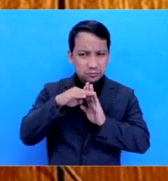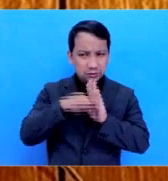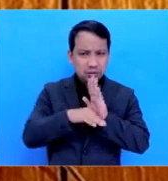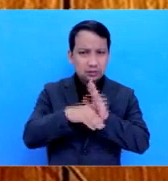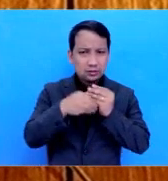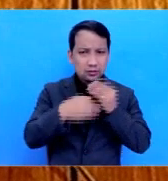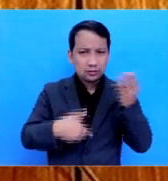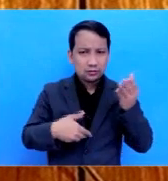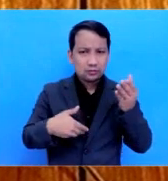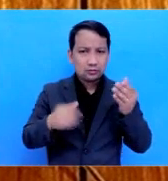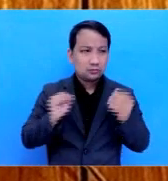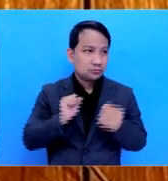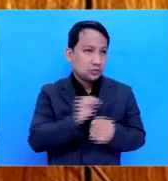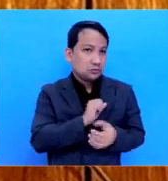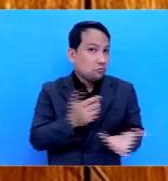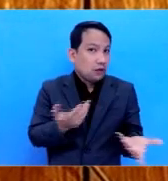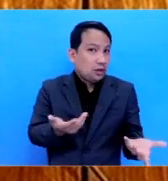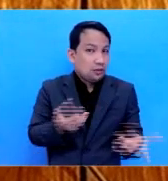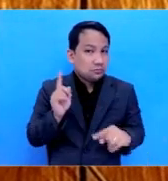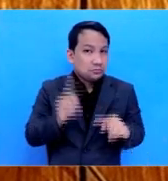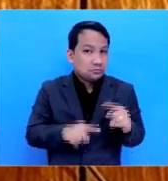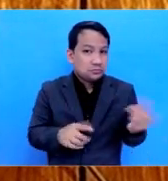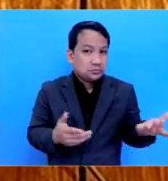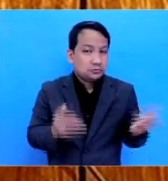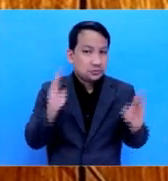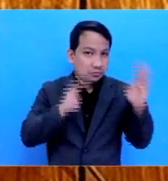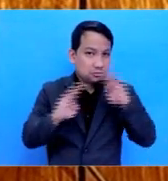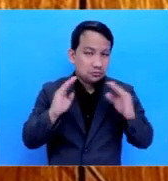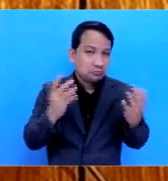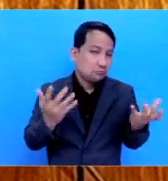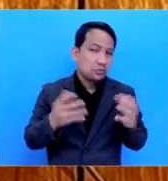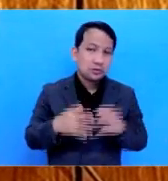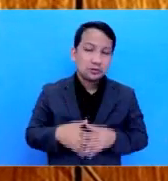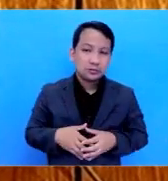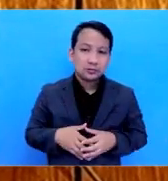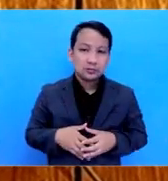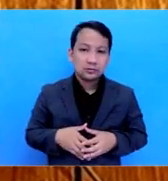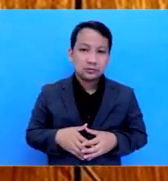senators, wala nang magiging problema eh.